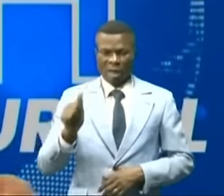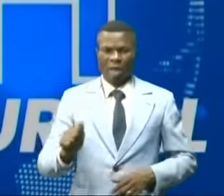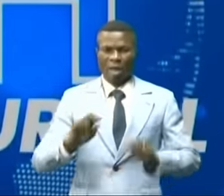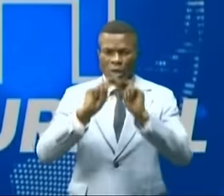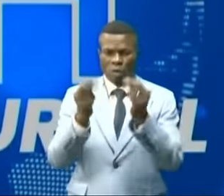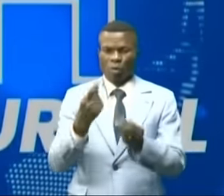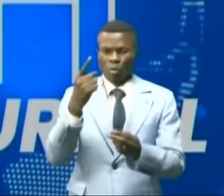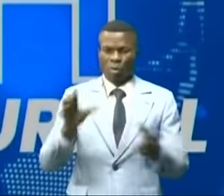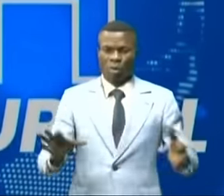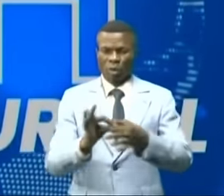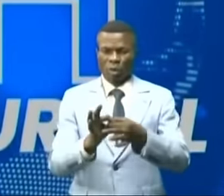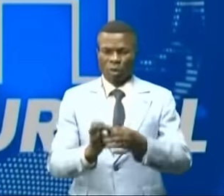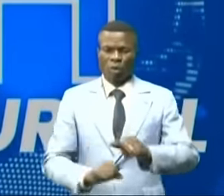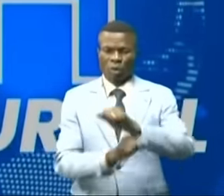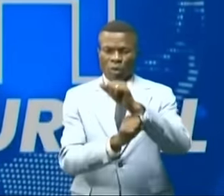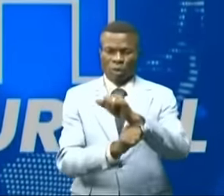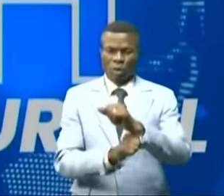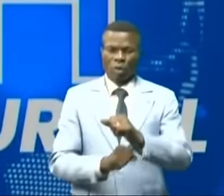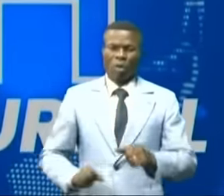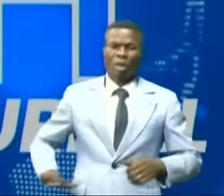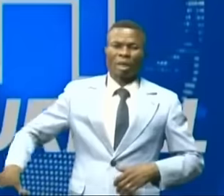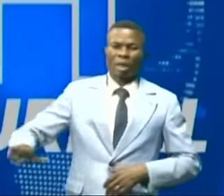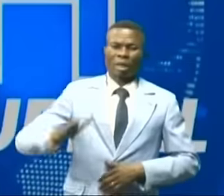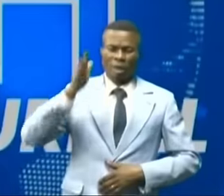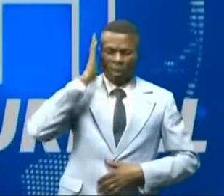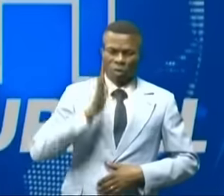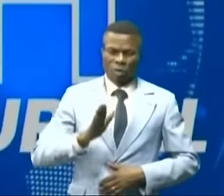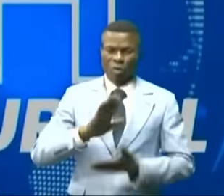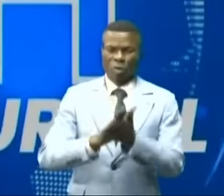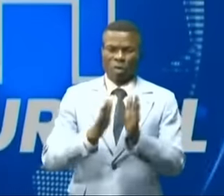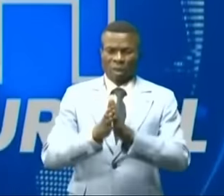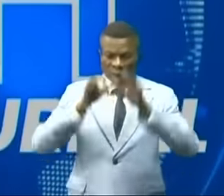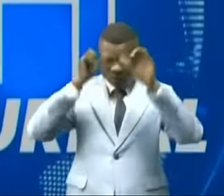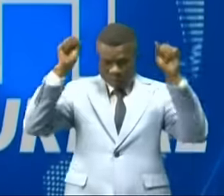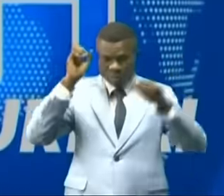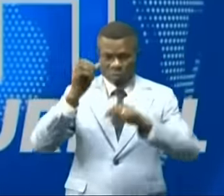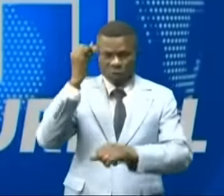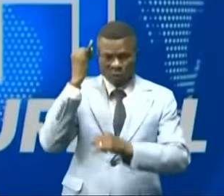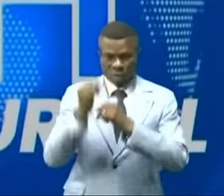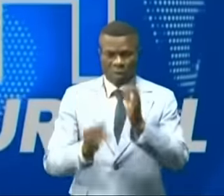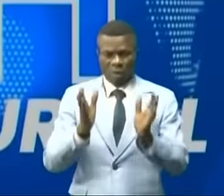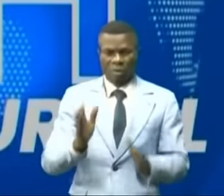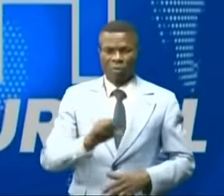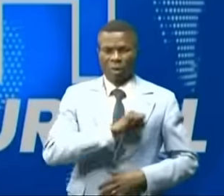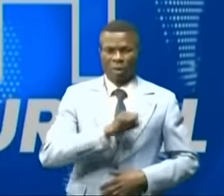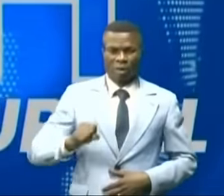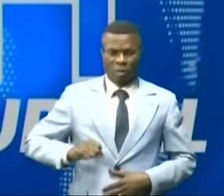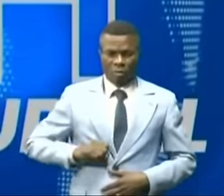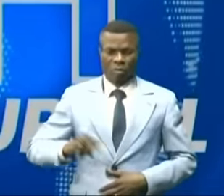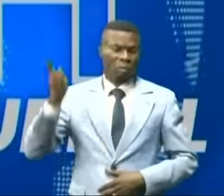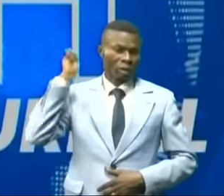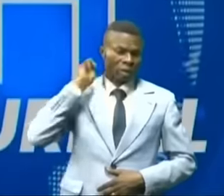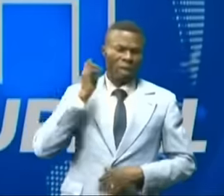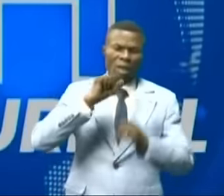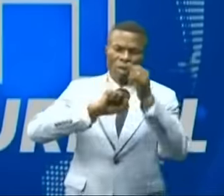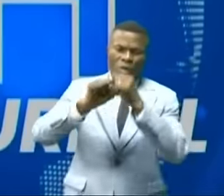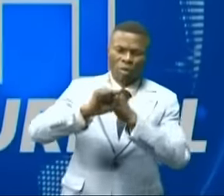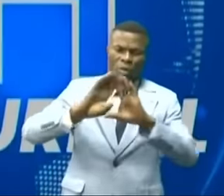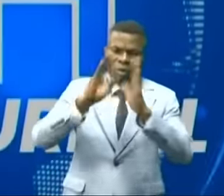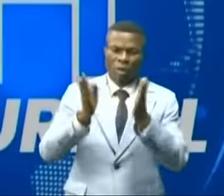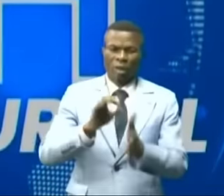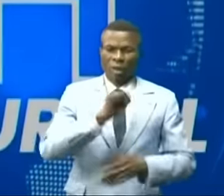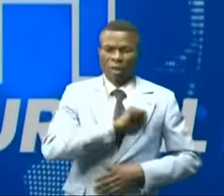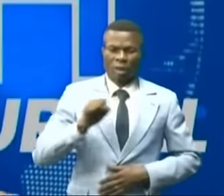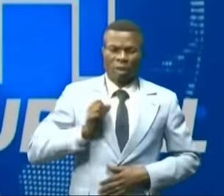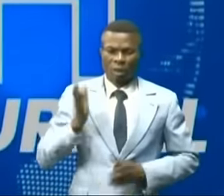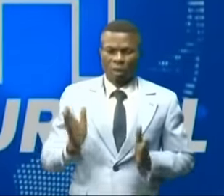le ticket de l'Union sacrée à l'élection du bureau définitif du Sénat. Augustin Kabouya a sensibilisé les sénateurs